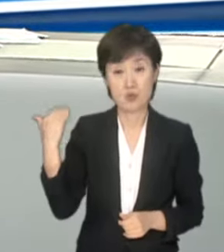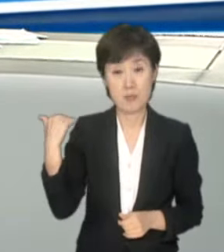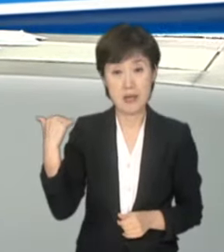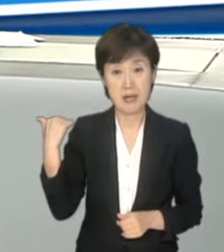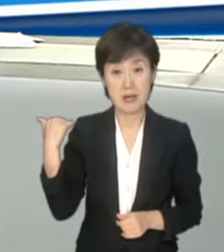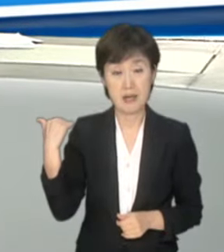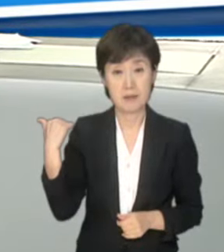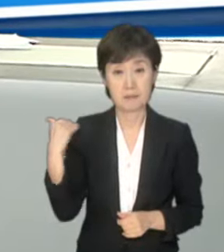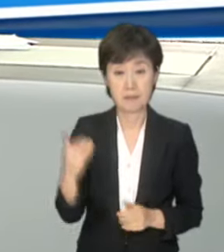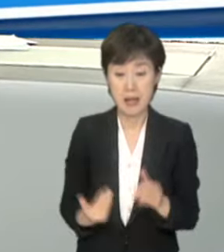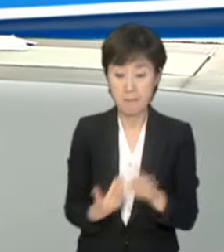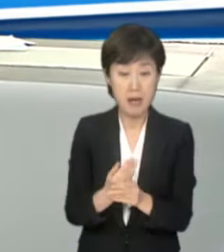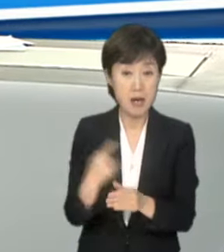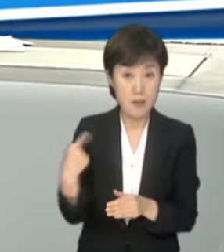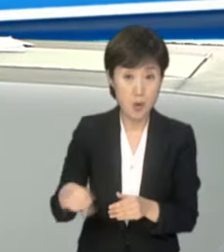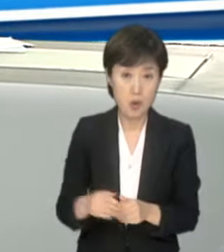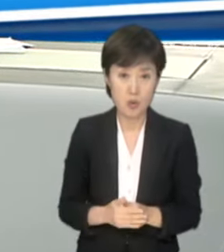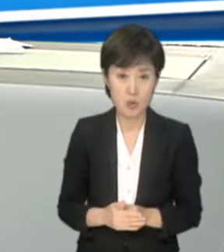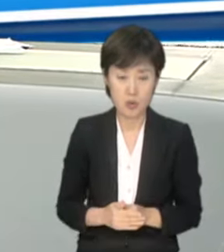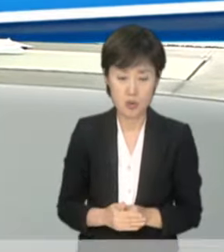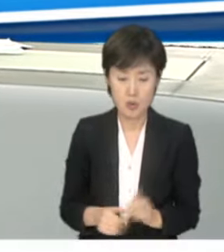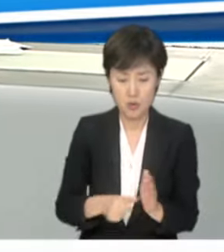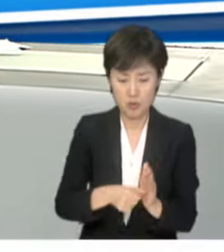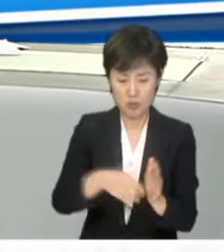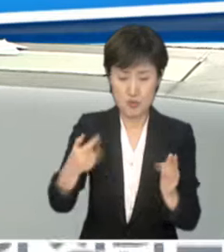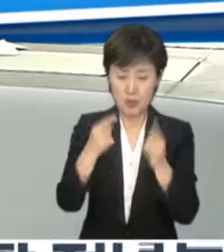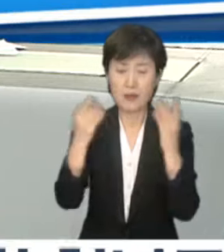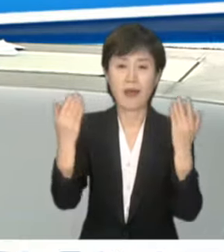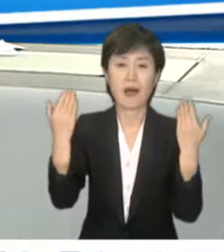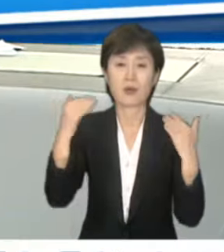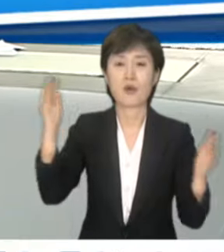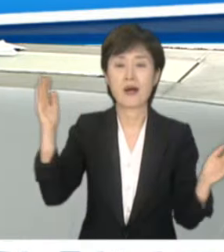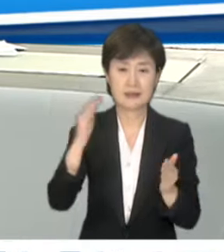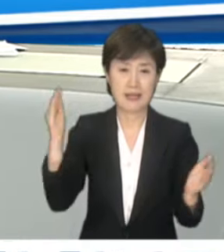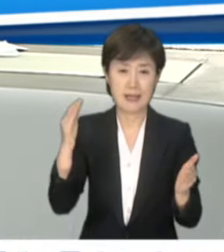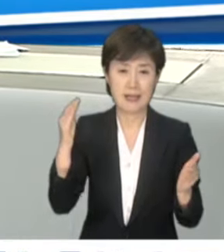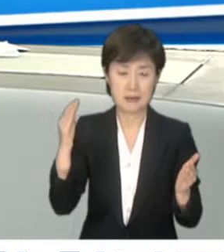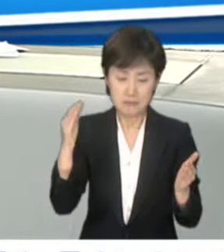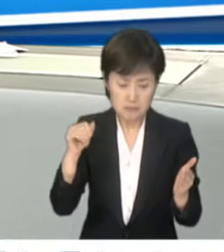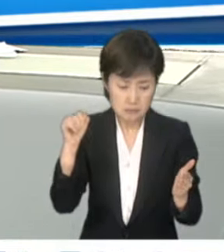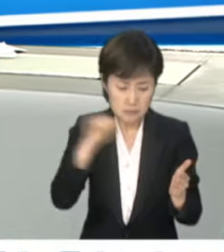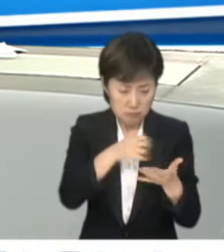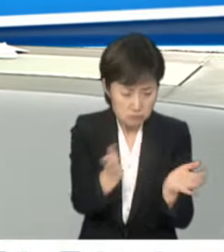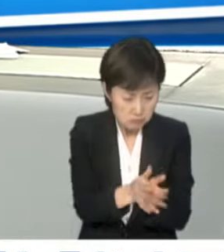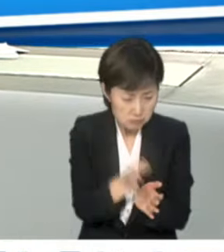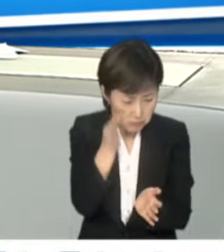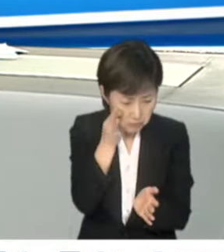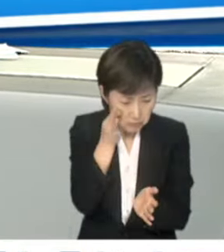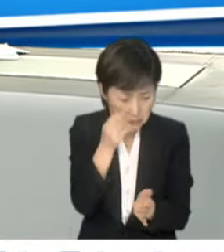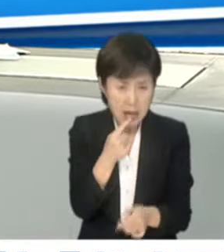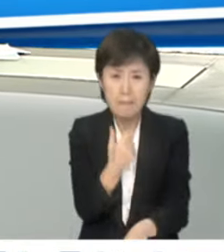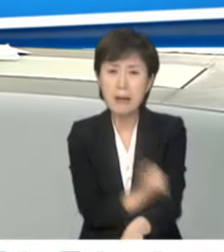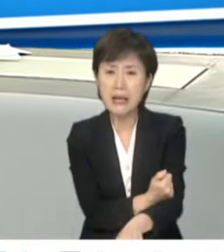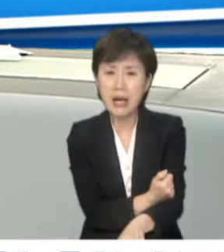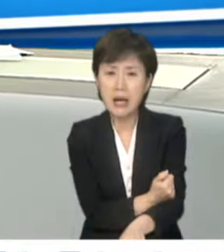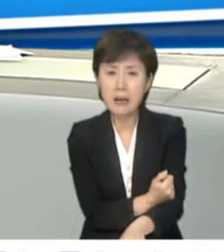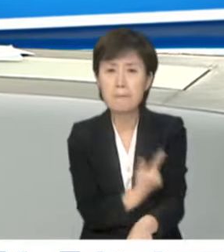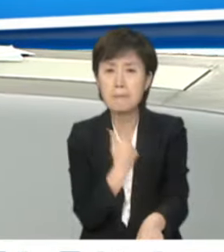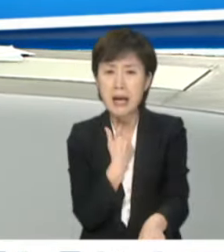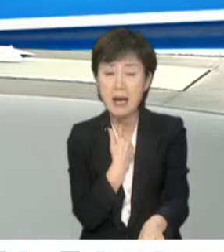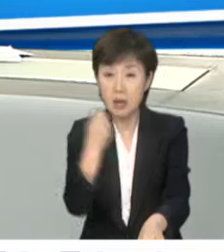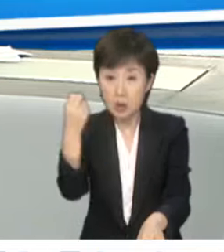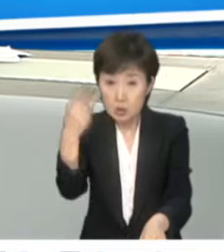저희가 명문대생들을 포함해서 마약 동아리를 만들어서 충격을 줬었는데 이번에는 보니까 청년들이 마약 밀수